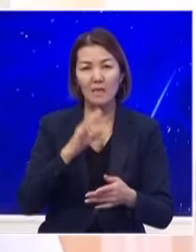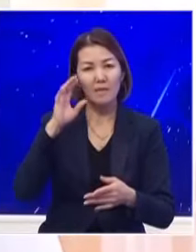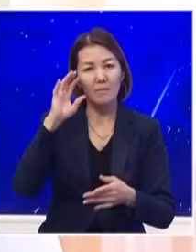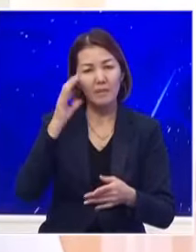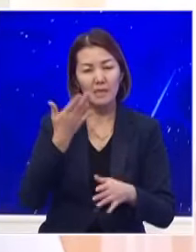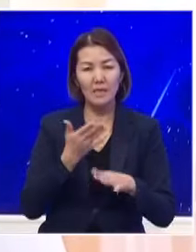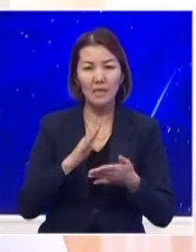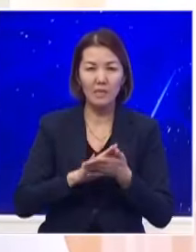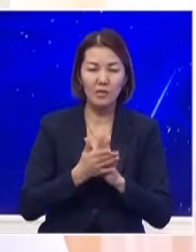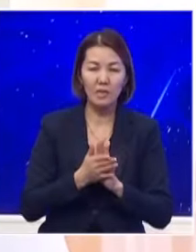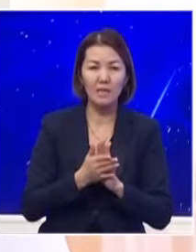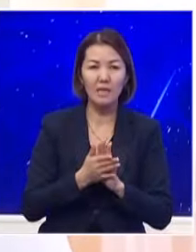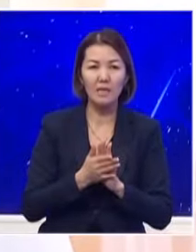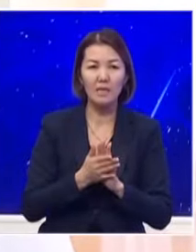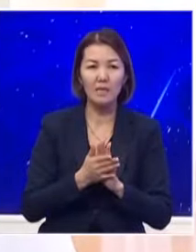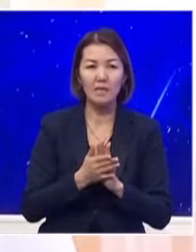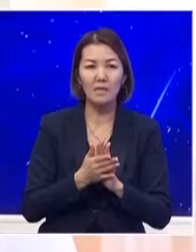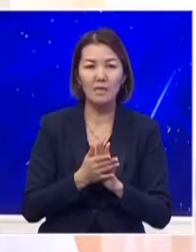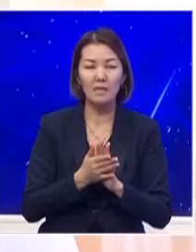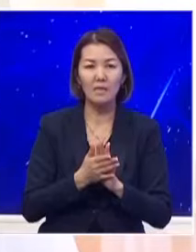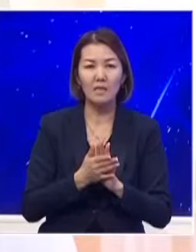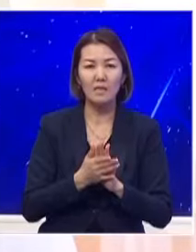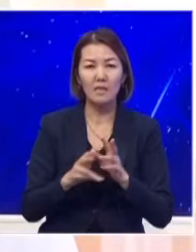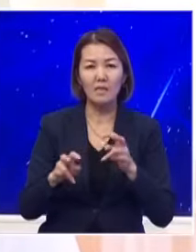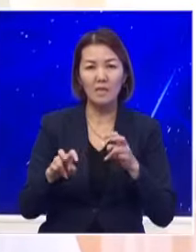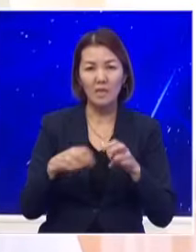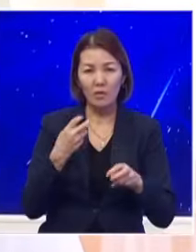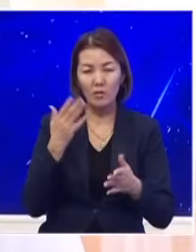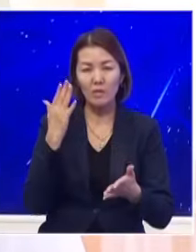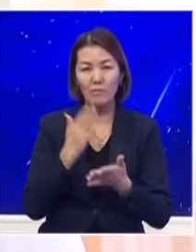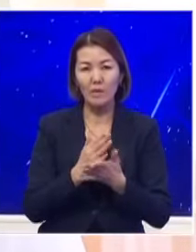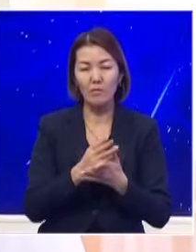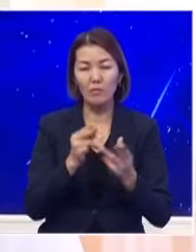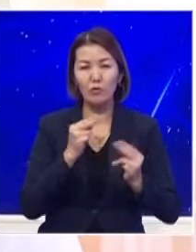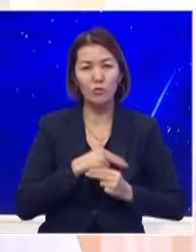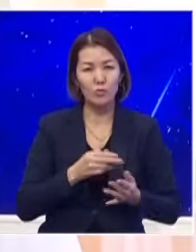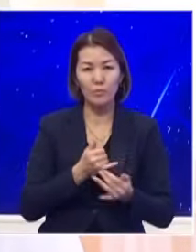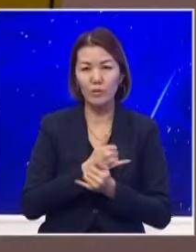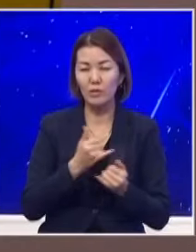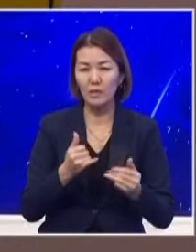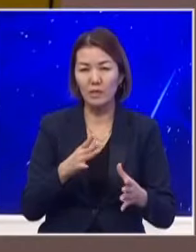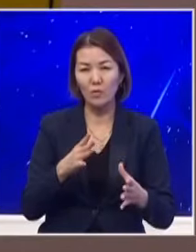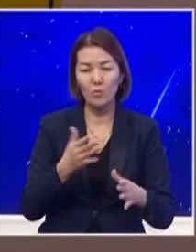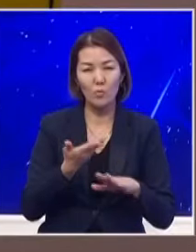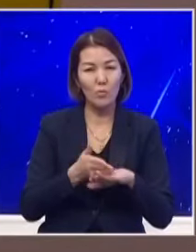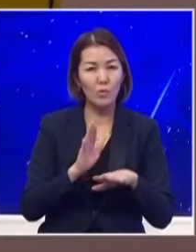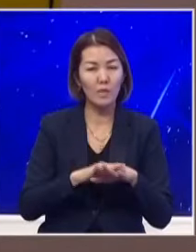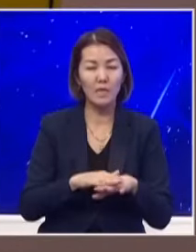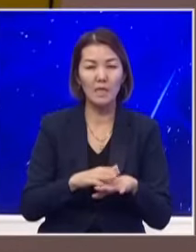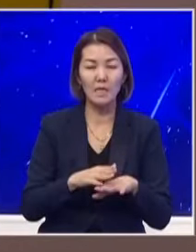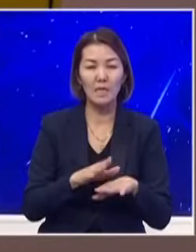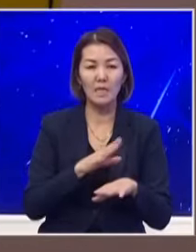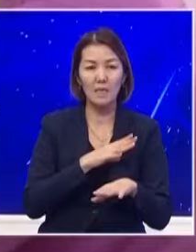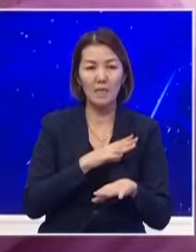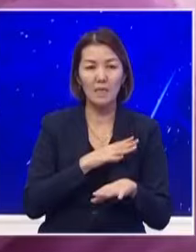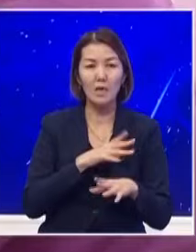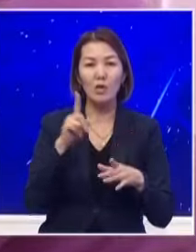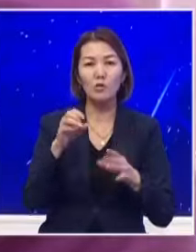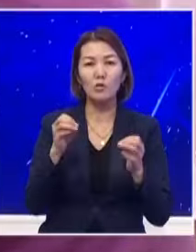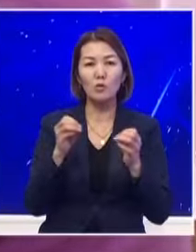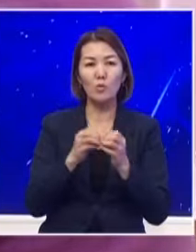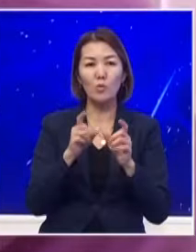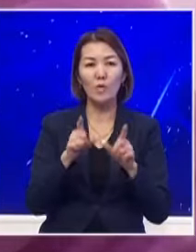жағдайы кем болғанда, ол балармен жұмыс жасау өте ауыр. Мекемеде 110 қызметкер жұмыс жасайды.